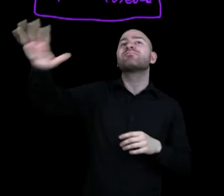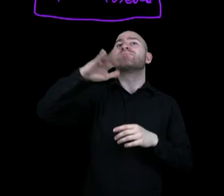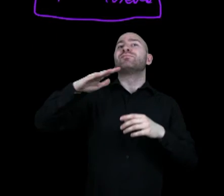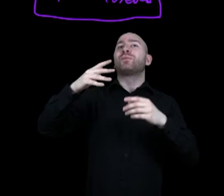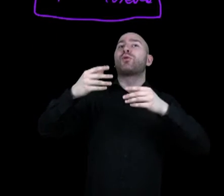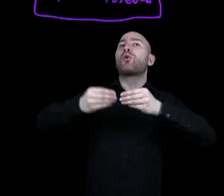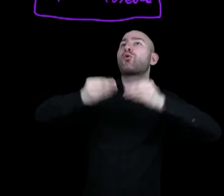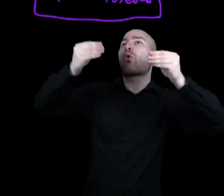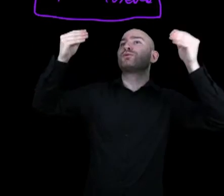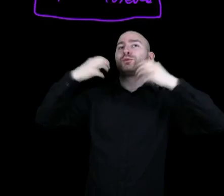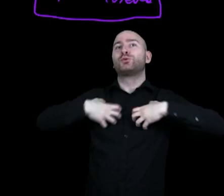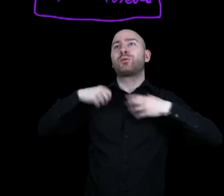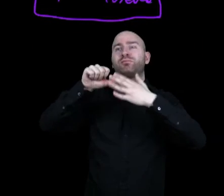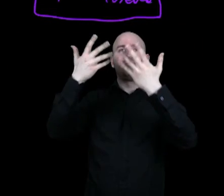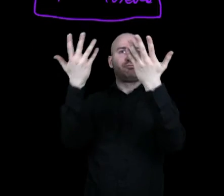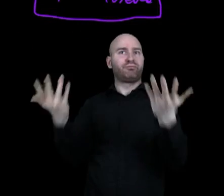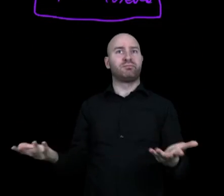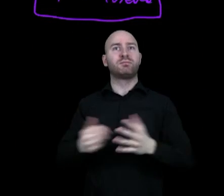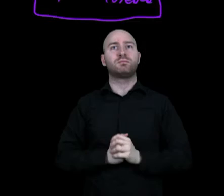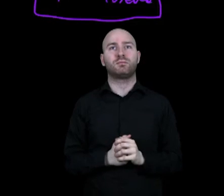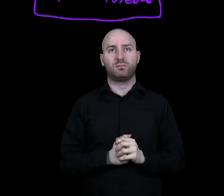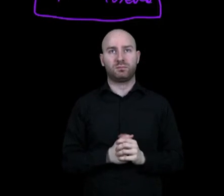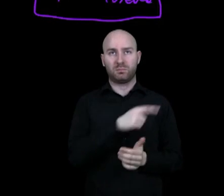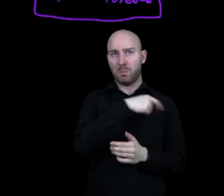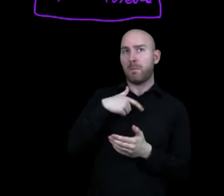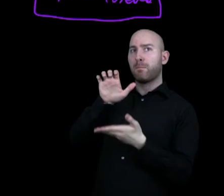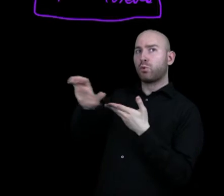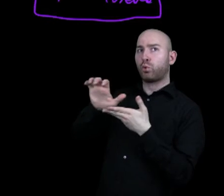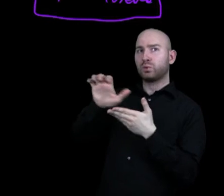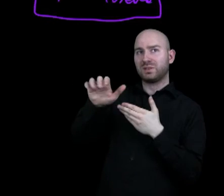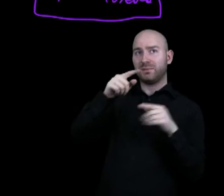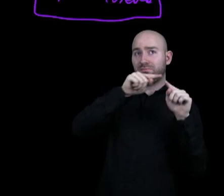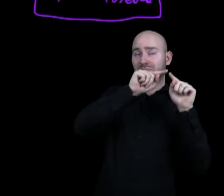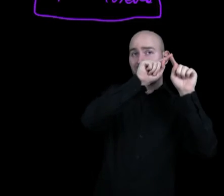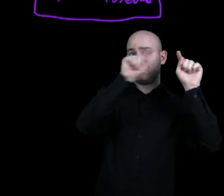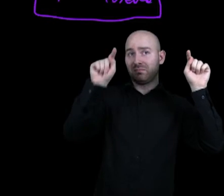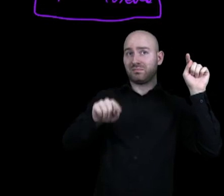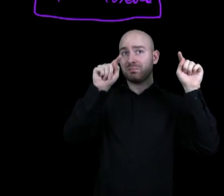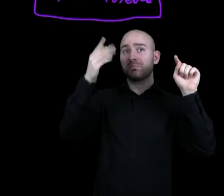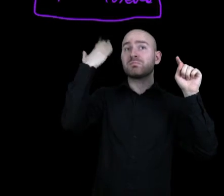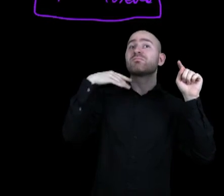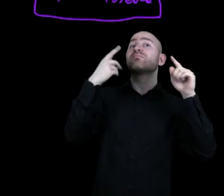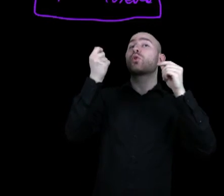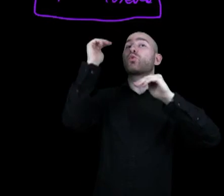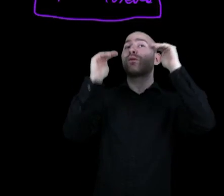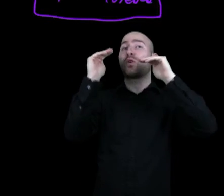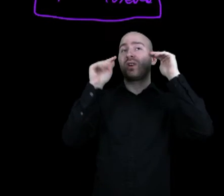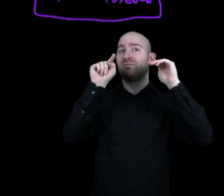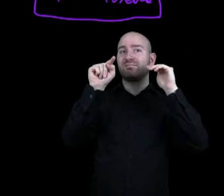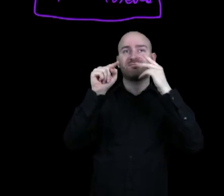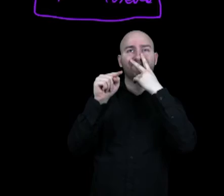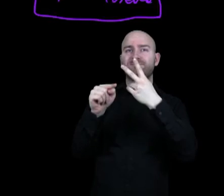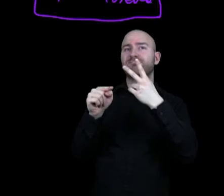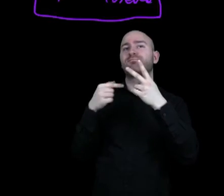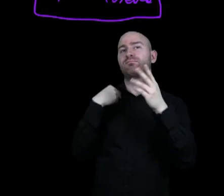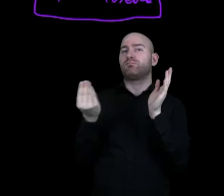byśmy odnieśli. Gdybyśmy utrzymali produkcję aż do tego starego punktu równowagi, oceniam na oko, ale wydaje